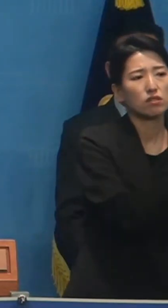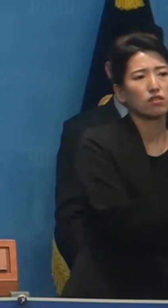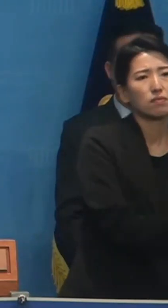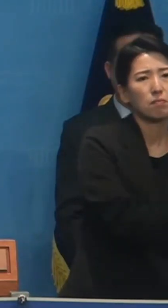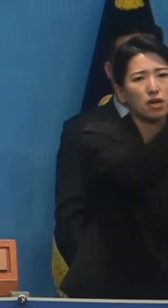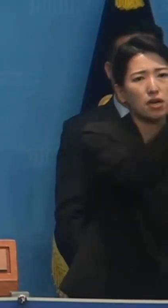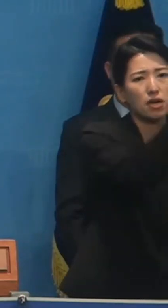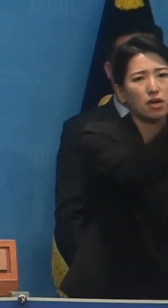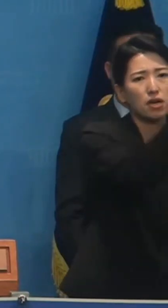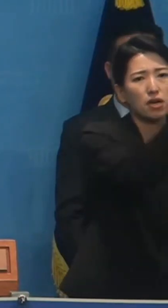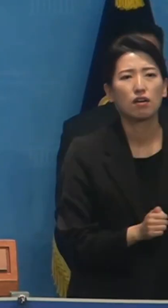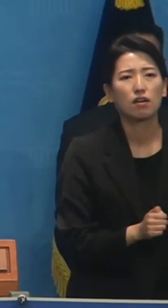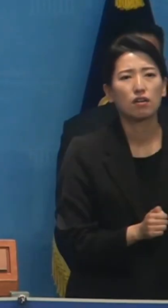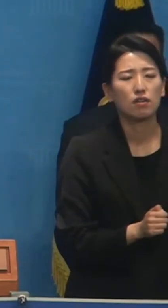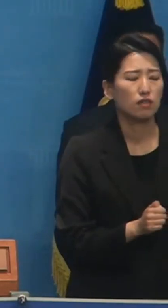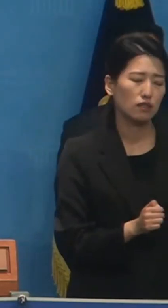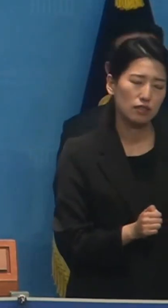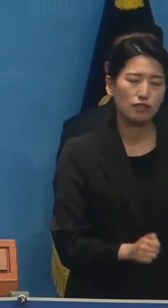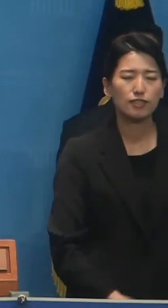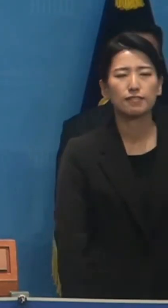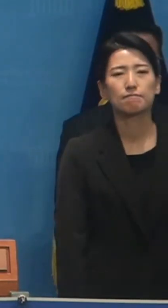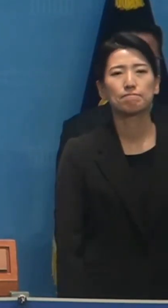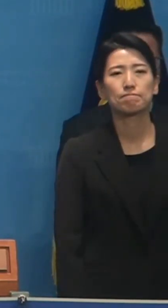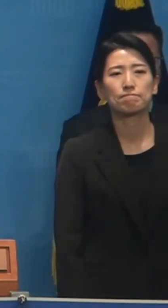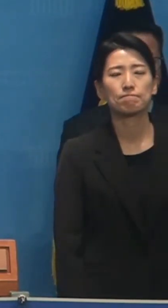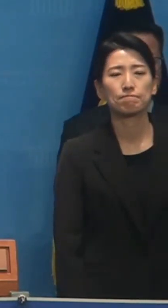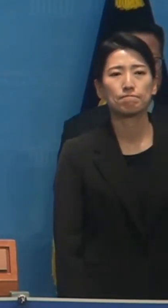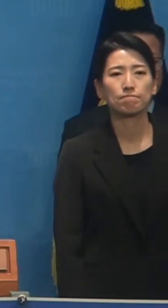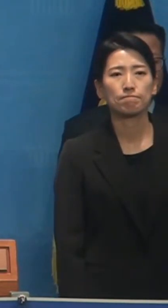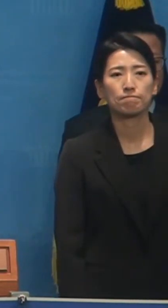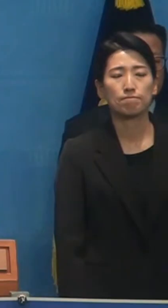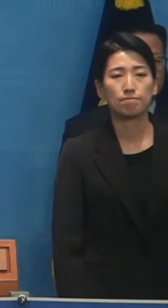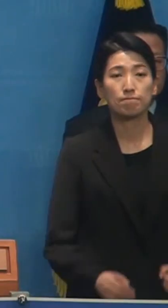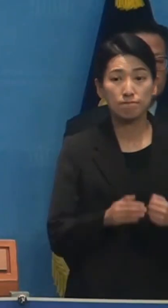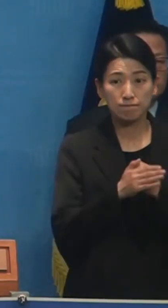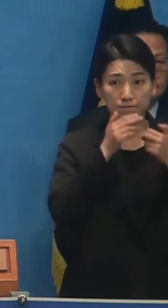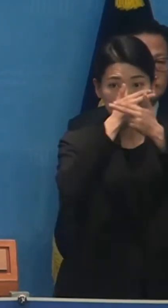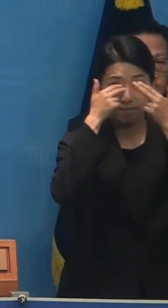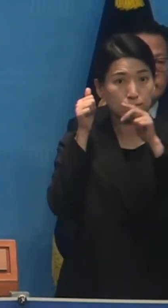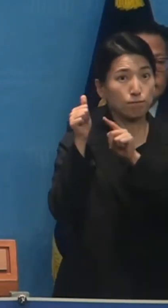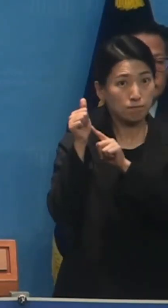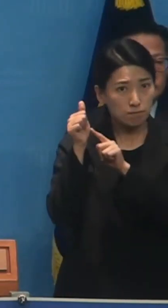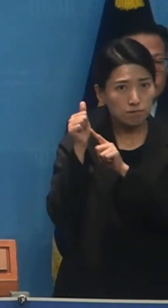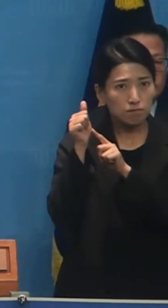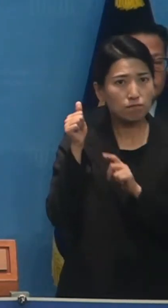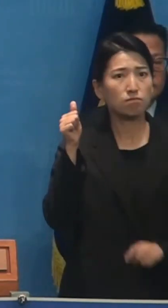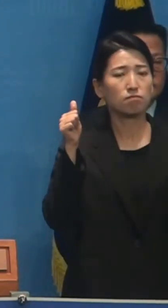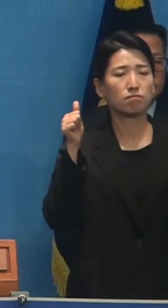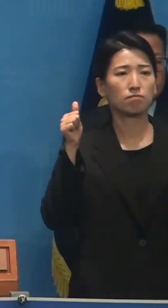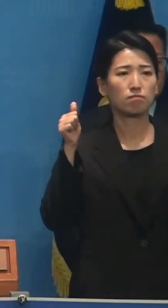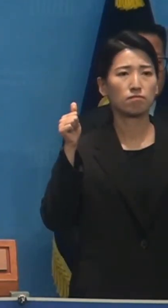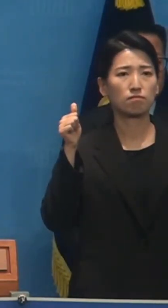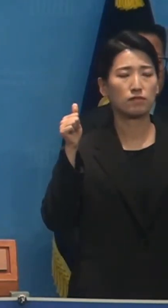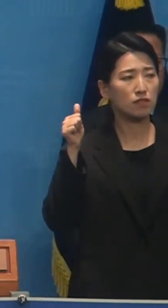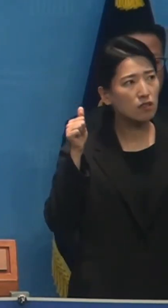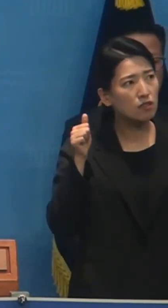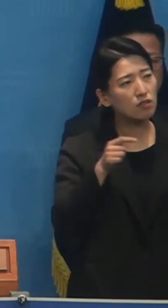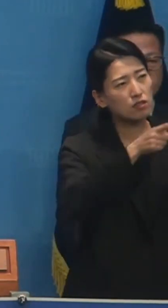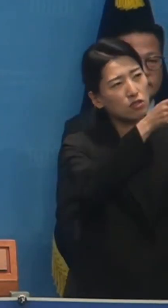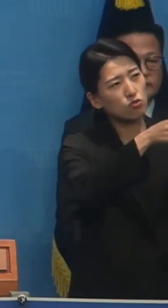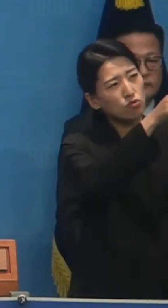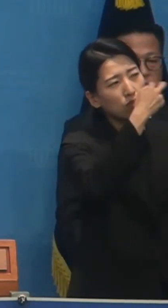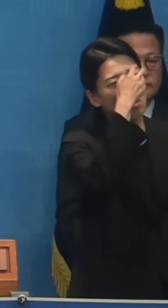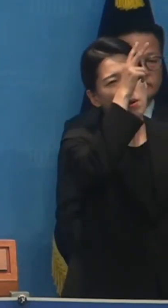당했다, 이렇게 생각을 합니다. 그래서 이재명 후보가 실제로 이런 윤석열